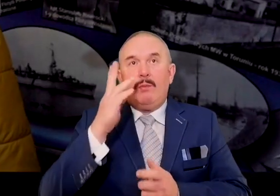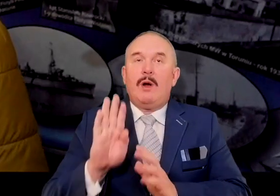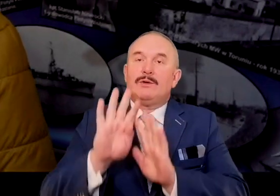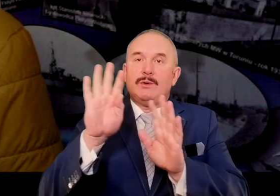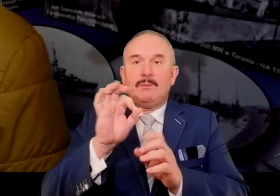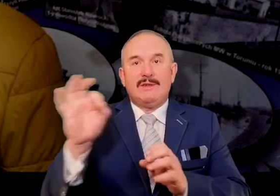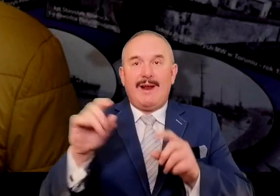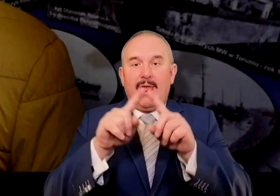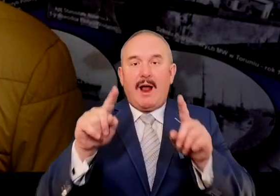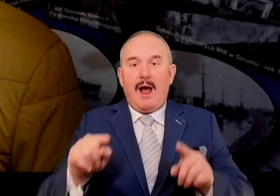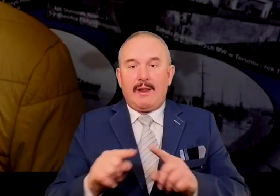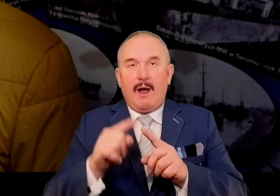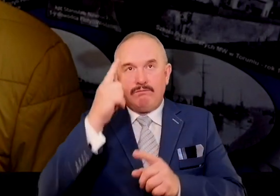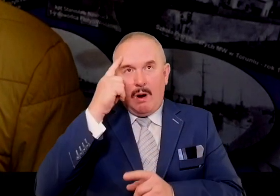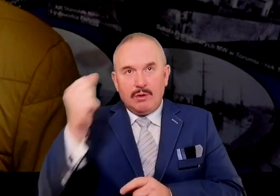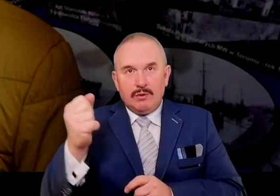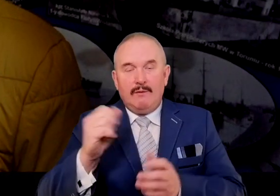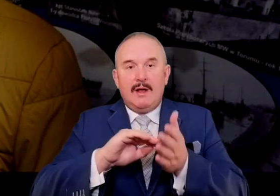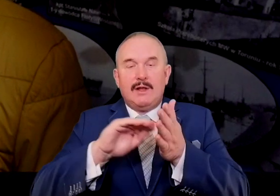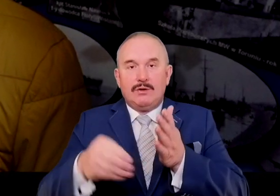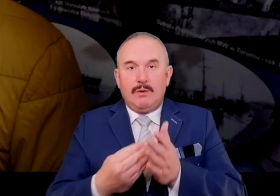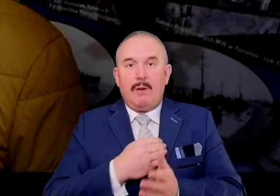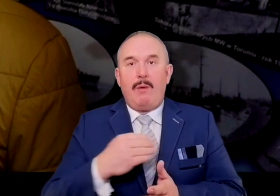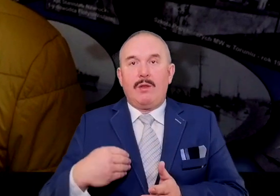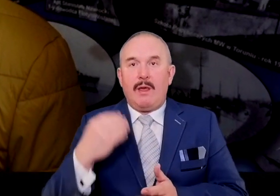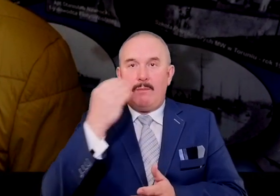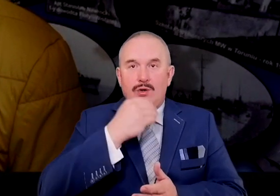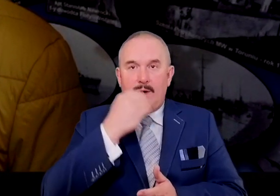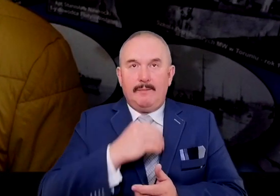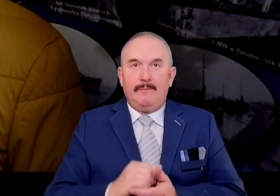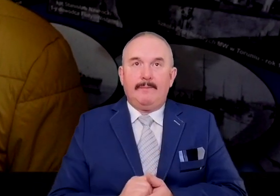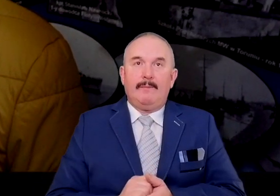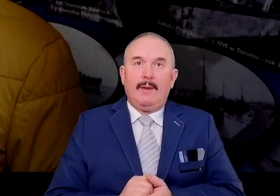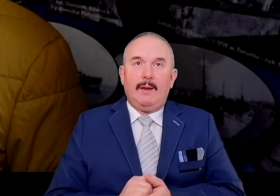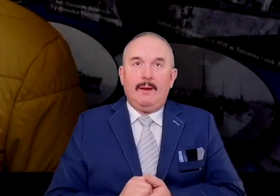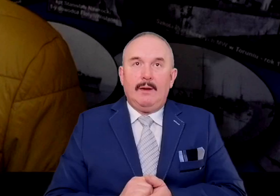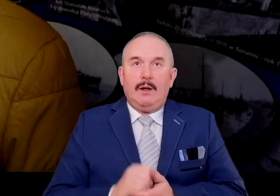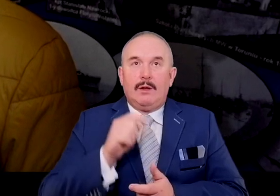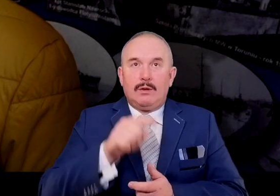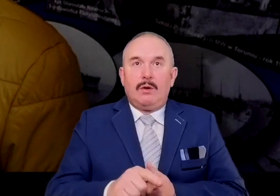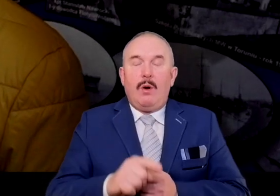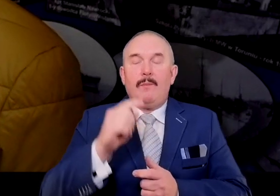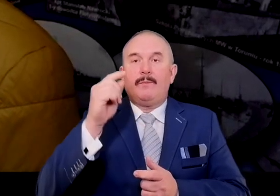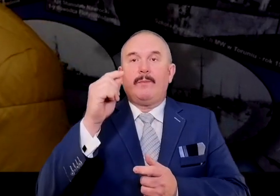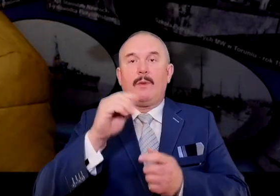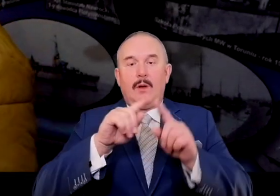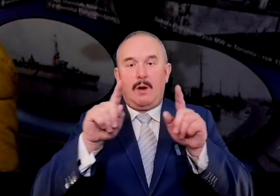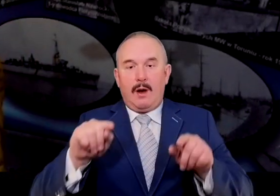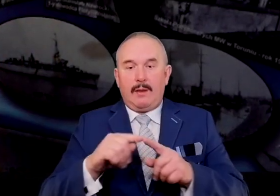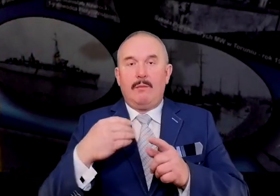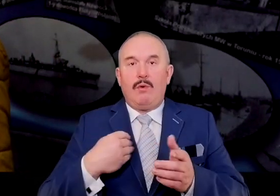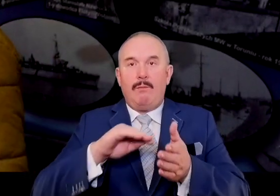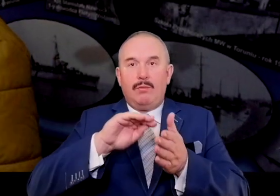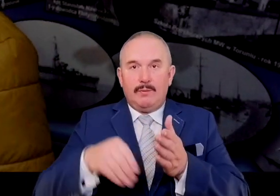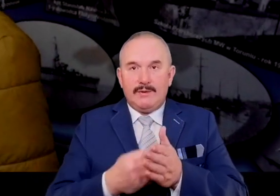Prezentowana jest tutaj karta pamiątkowa z zaślubin Polski z morzem, którą to kartę